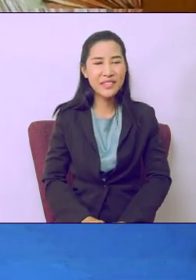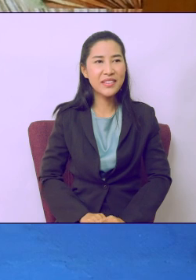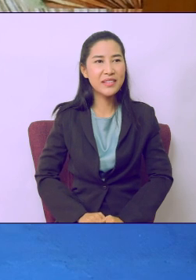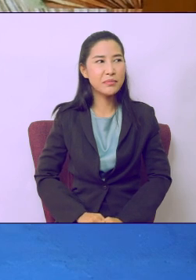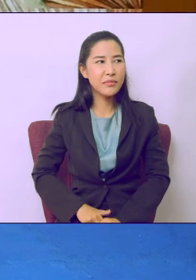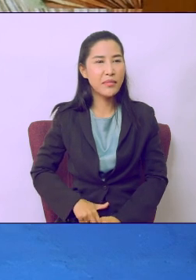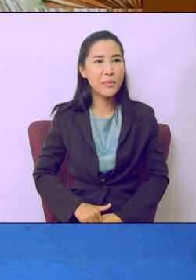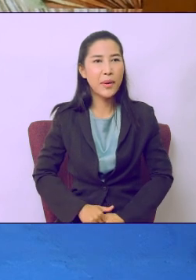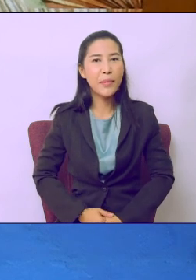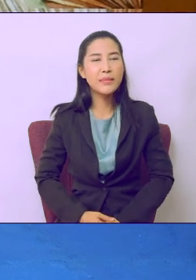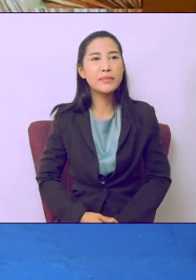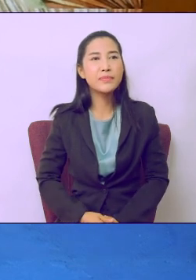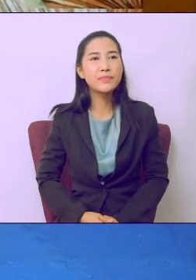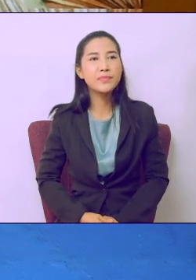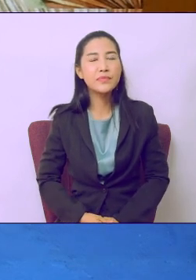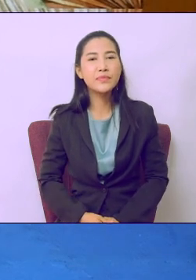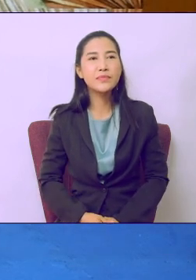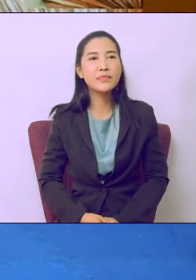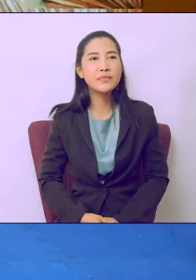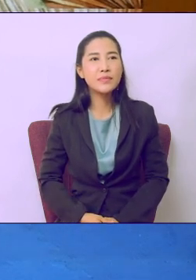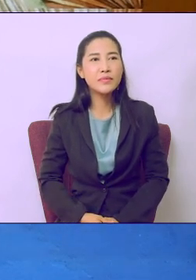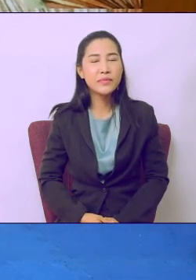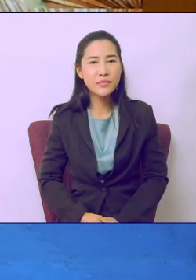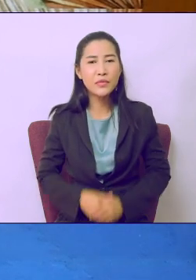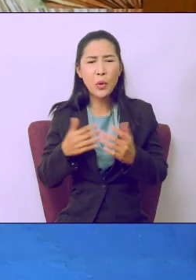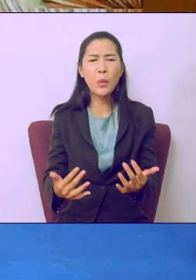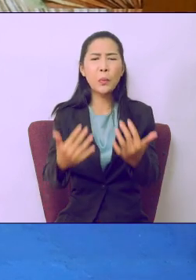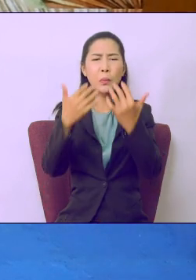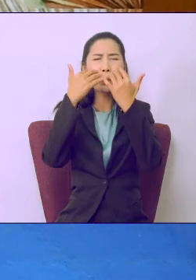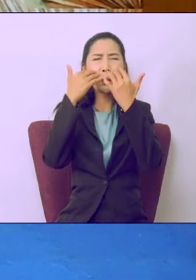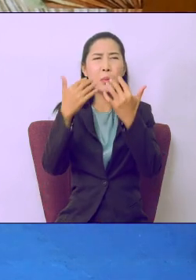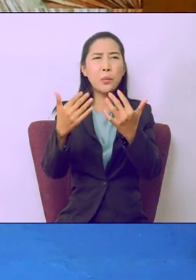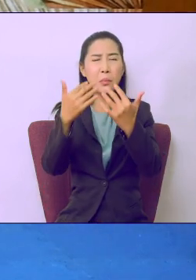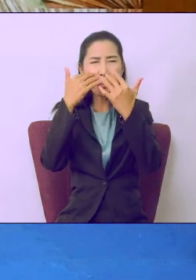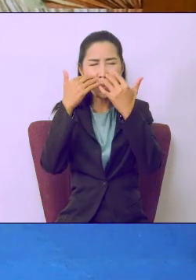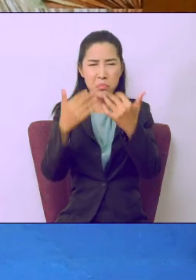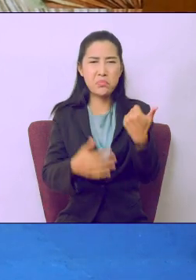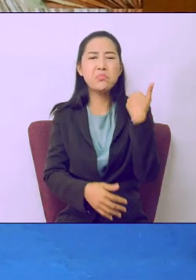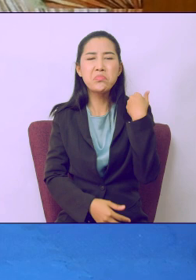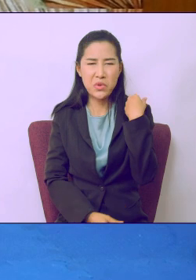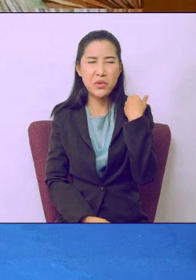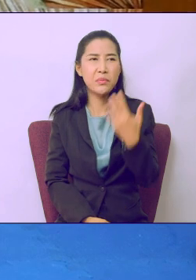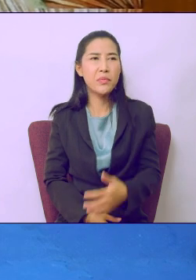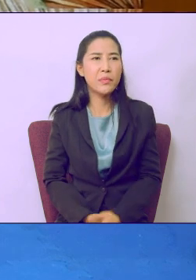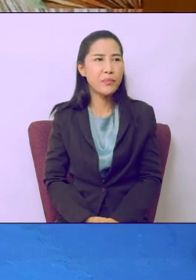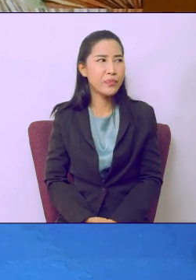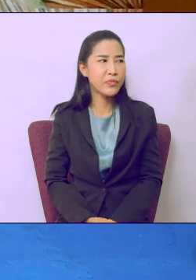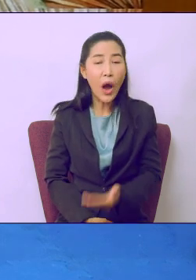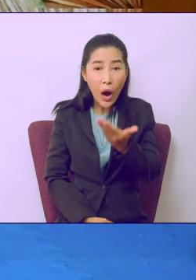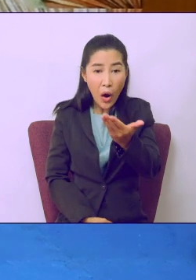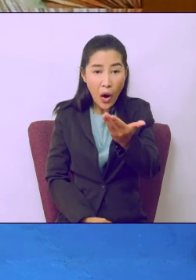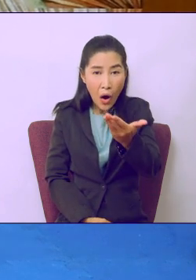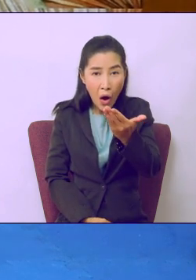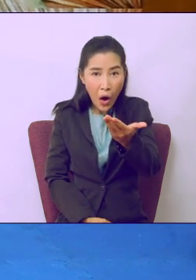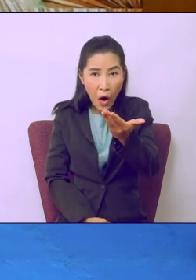กิตติมศักดิ์มาด้วยนะครับจริงๆตัวลมหายใจมีมีเยอะมากเลยครับที่ใช้เล่นได้ออทำนี้ดีกว่าพี่ขออีกรอบนึงได้